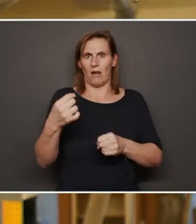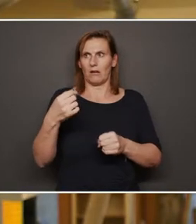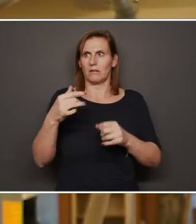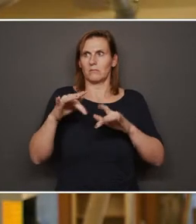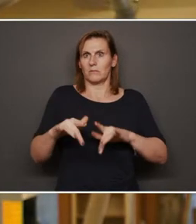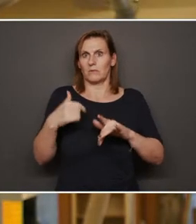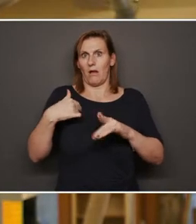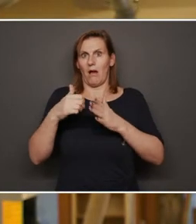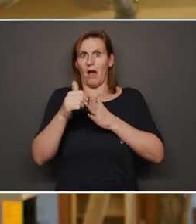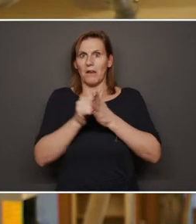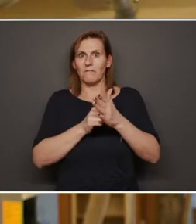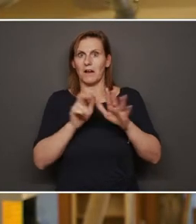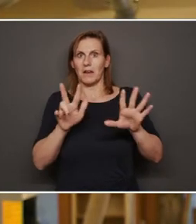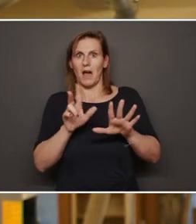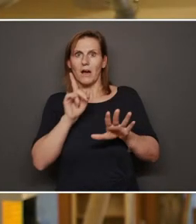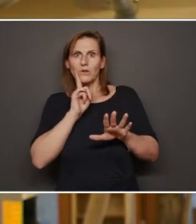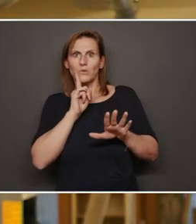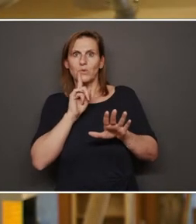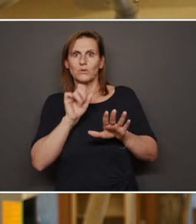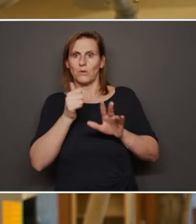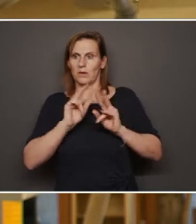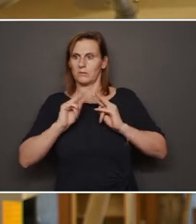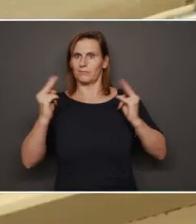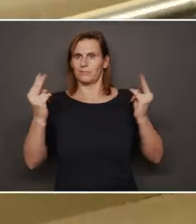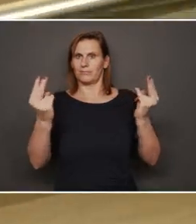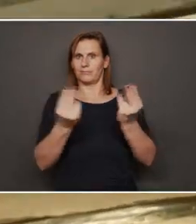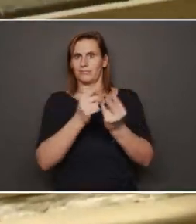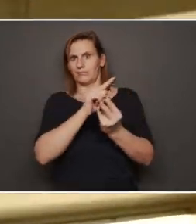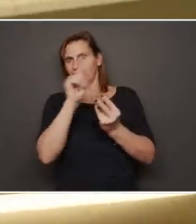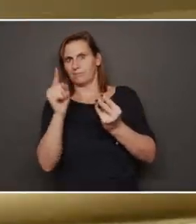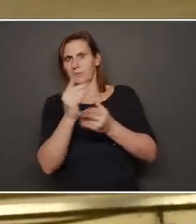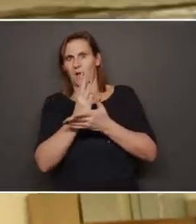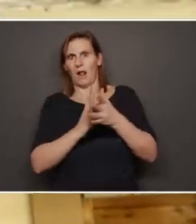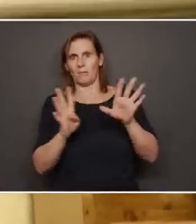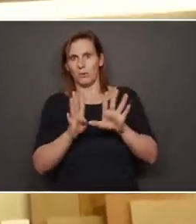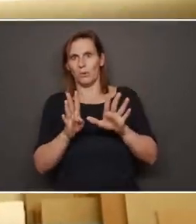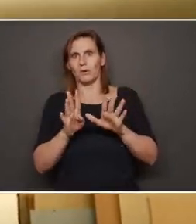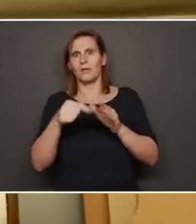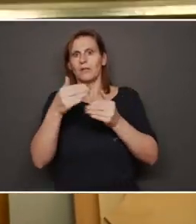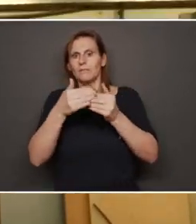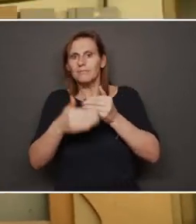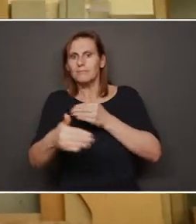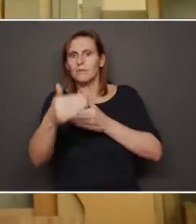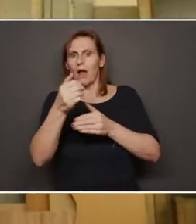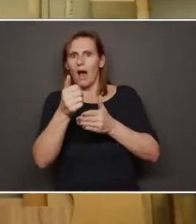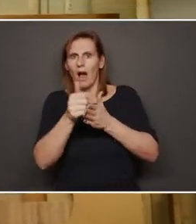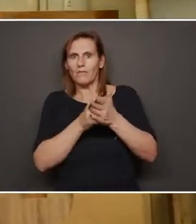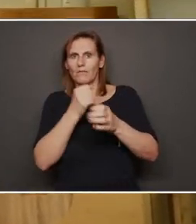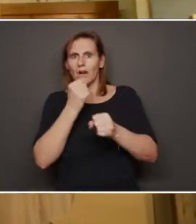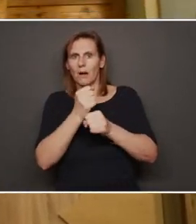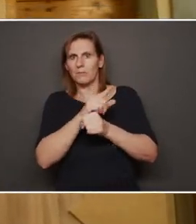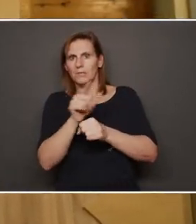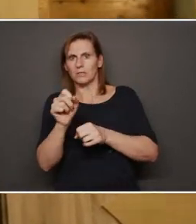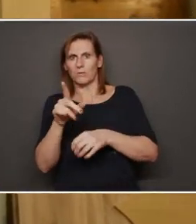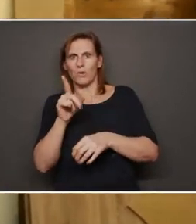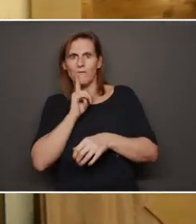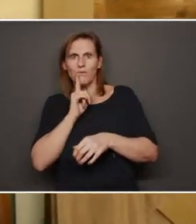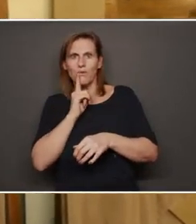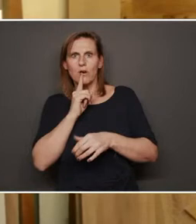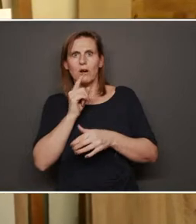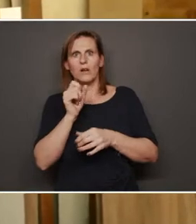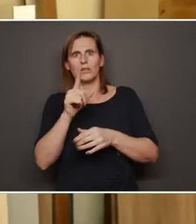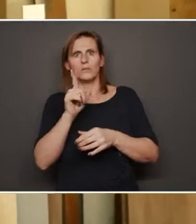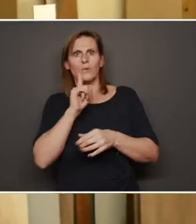an, haben zuerst eine Morgenrunde bis 8:30, fangen um 9 Uhr an arbeiten bis 12 Uhr, haben von 12 Uhr bis